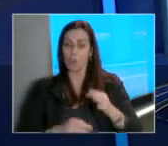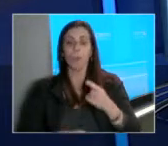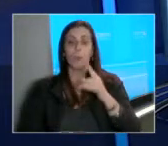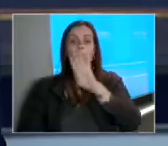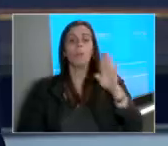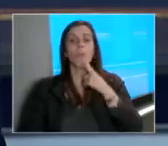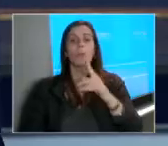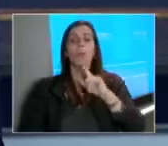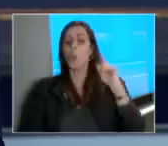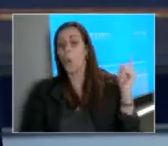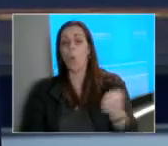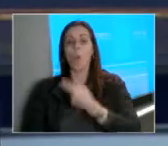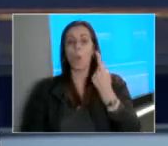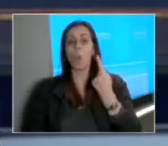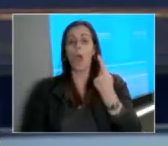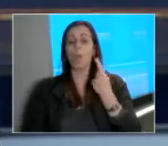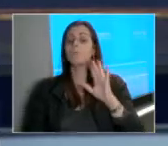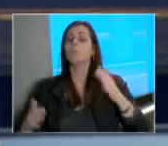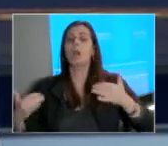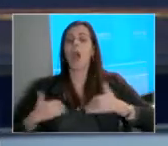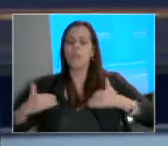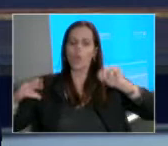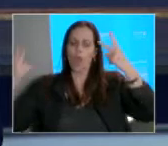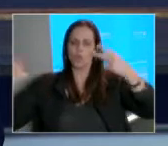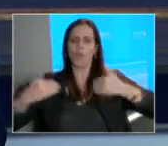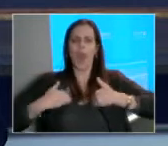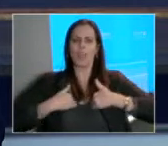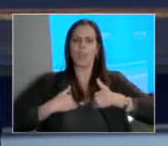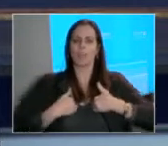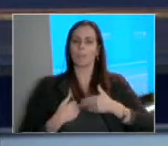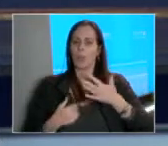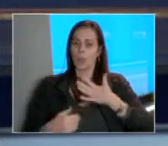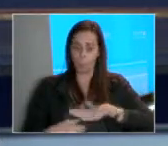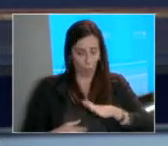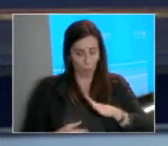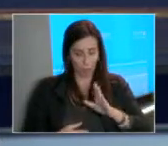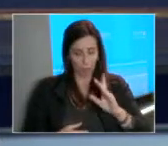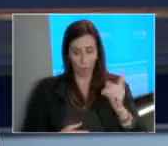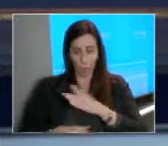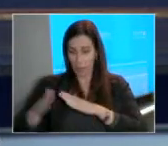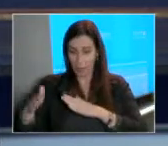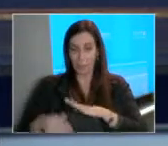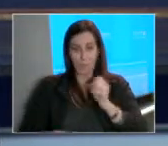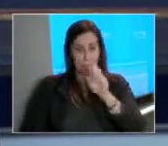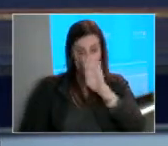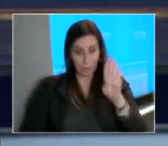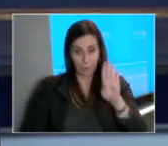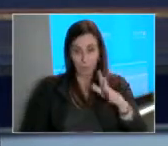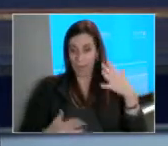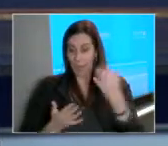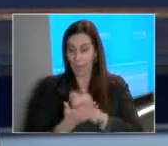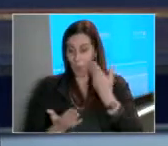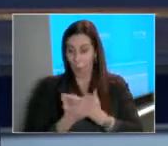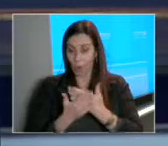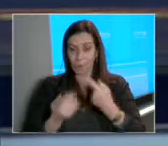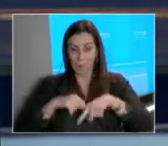אומר, כולם אחריי המבול, אני זה אני. תראה, אני מוכנה להתערב פה עם כל ימני שרוצה, שאם ביבי נתניהו יצליח